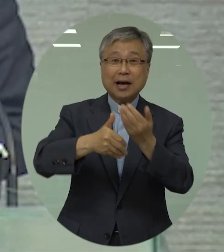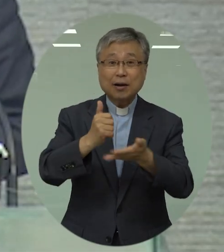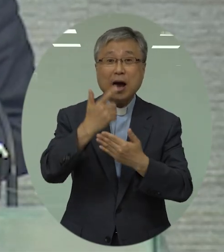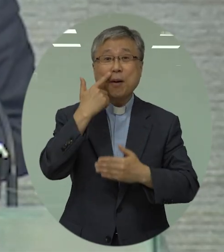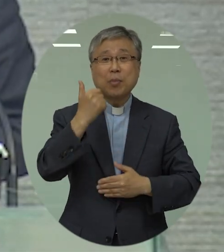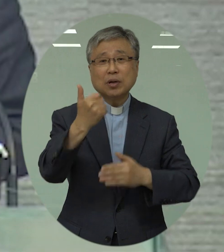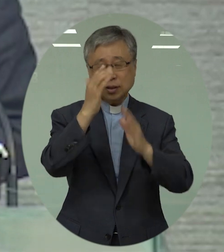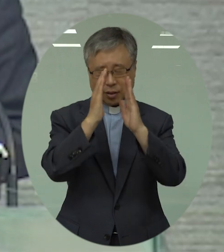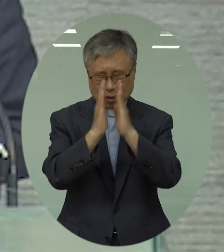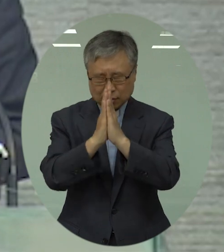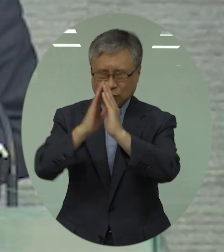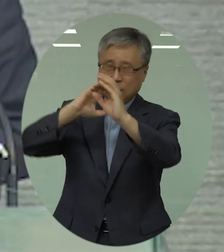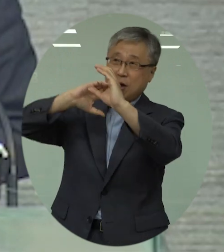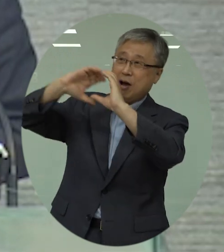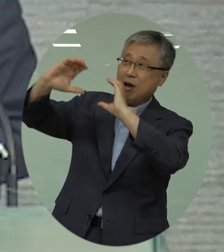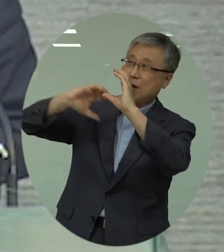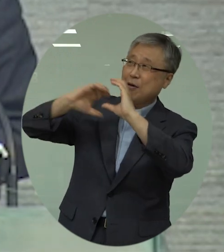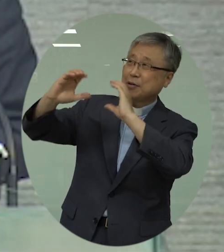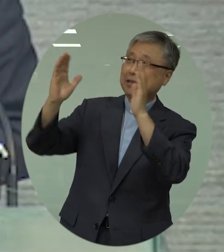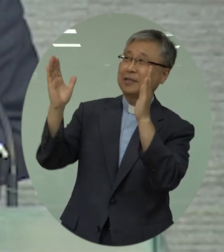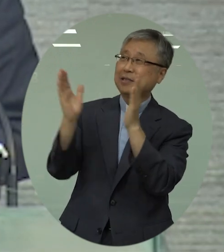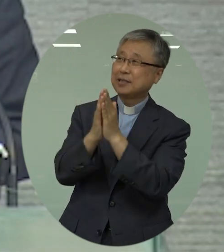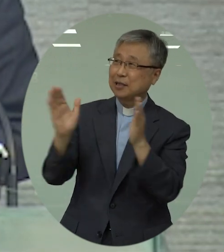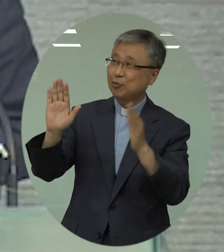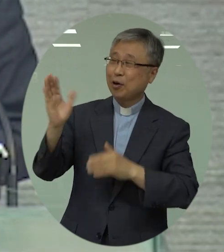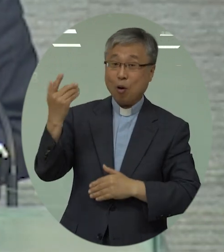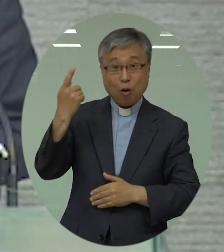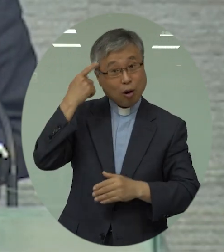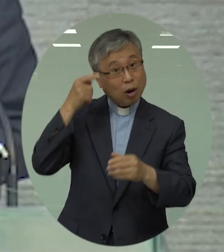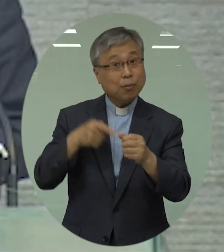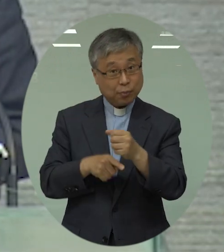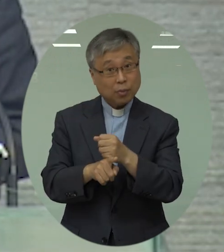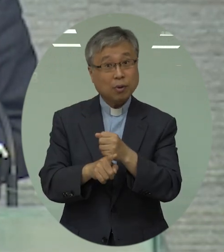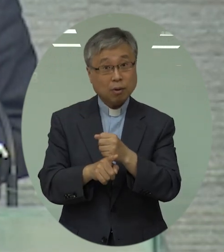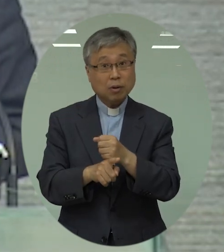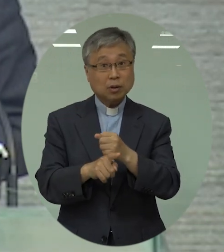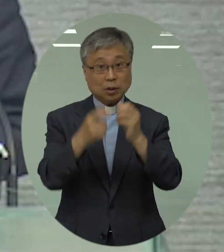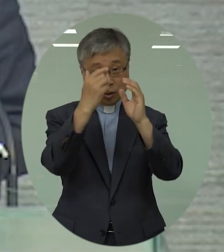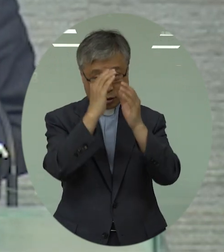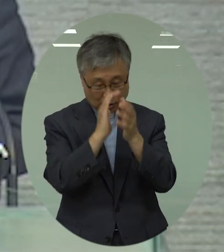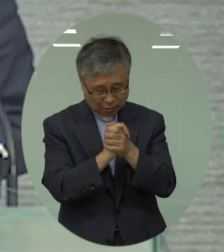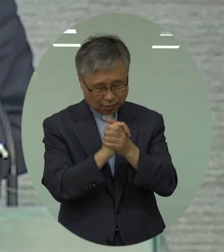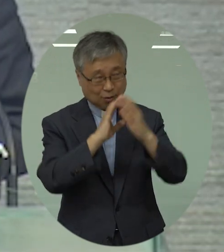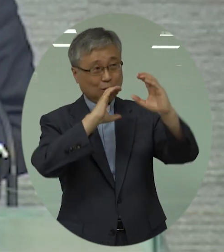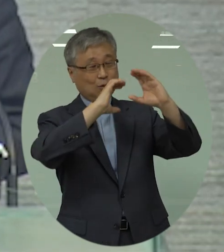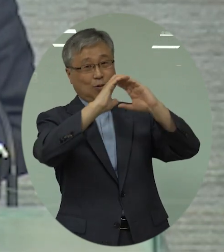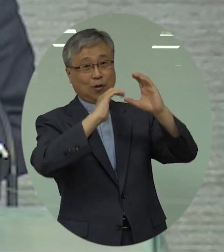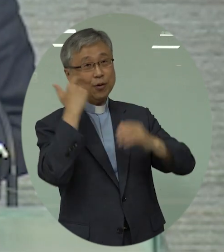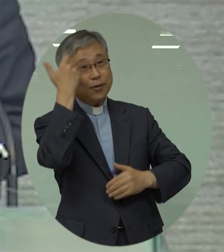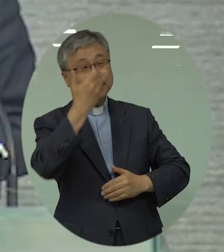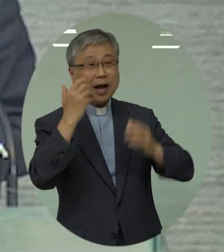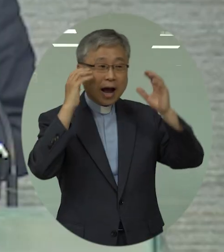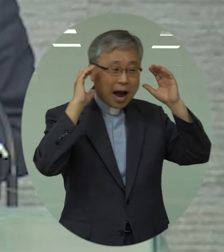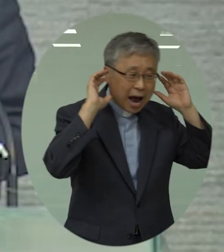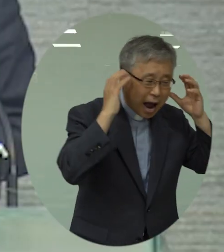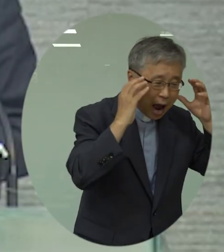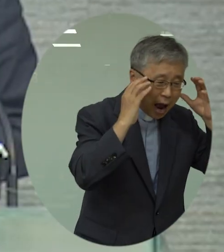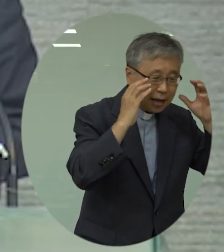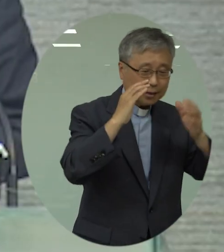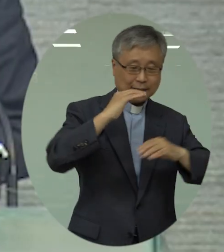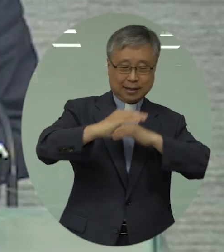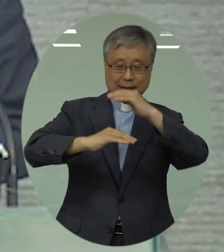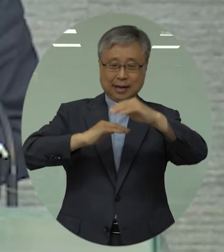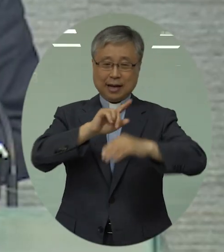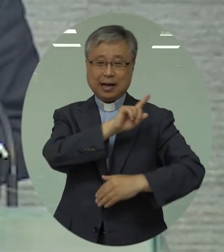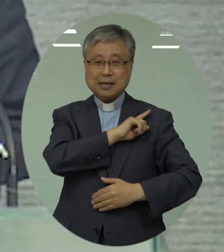아버지와 기도의 소통이 시작된 것을 의미합니다. 기도의 소통. 그러니까 영적 아이의 단계에서 가장 중요한